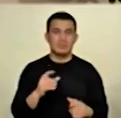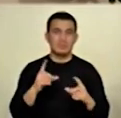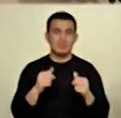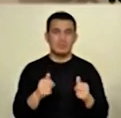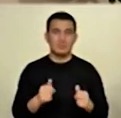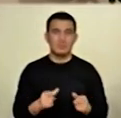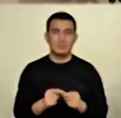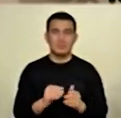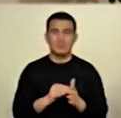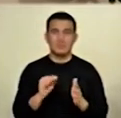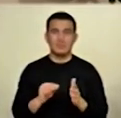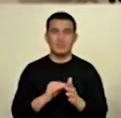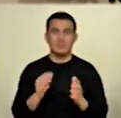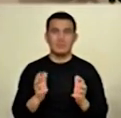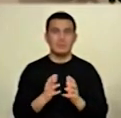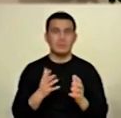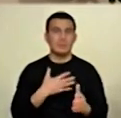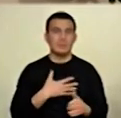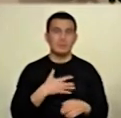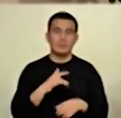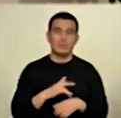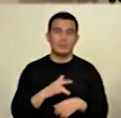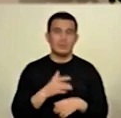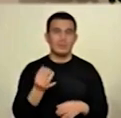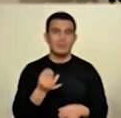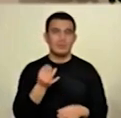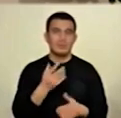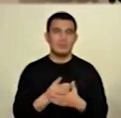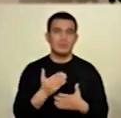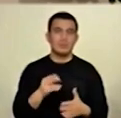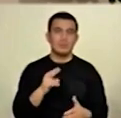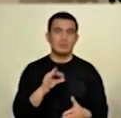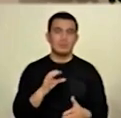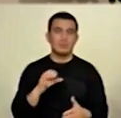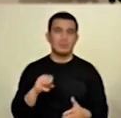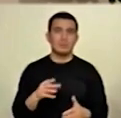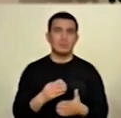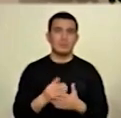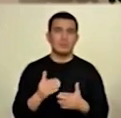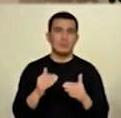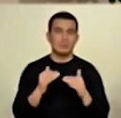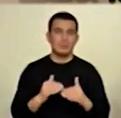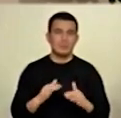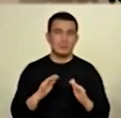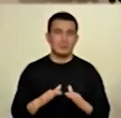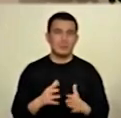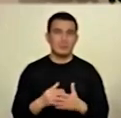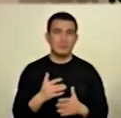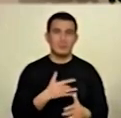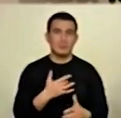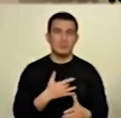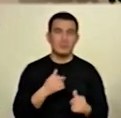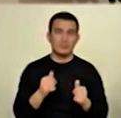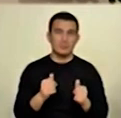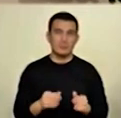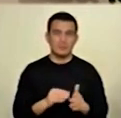rasm yuklandi. Demak, qiziqishlarim nomli post qo'ygan edik, o'sha post pastki qismiga o'zimiz ixtiyoriy bir rasmni